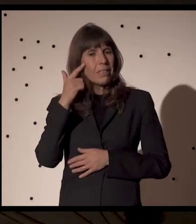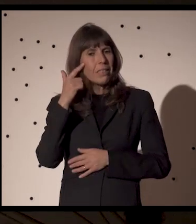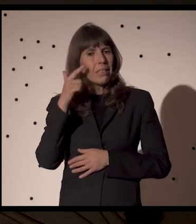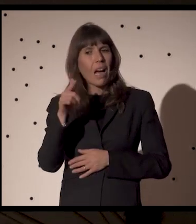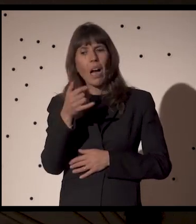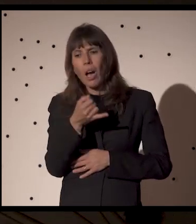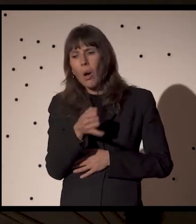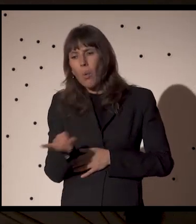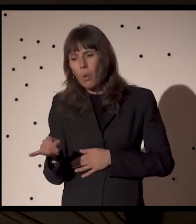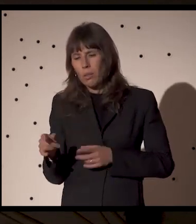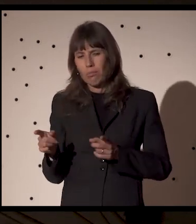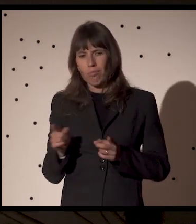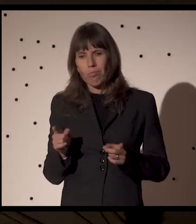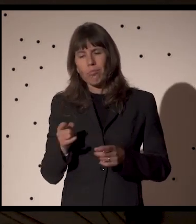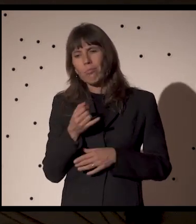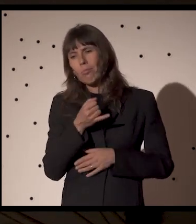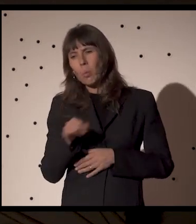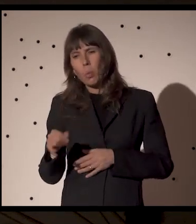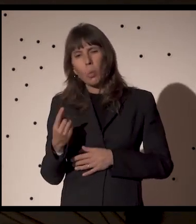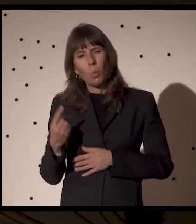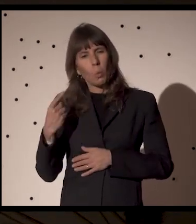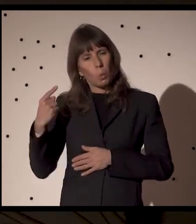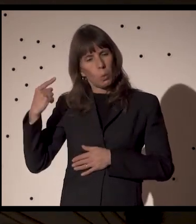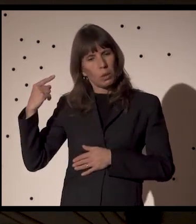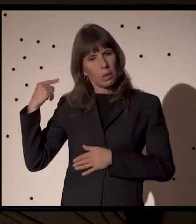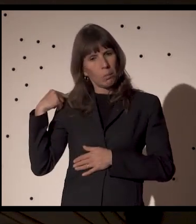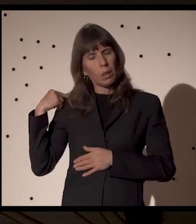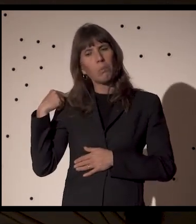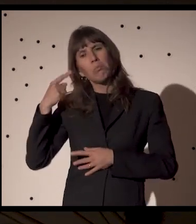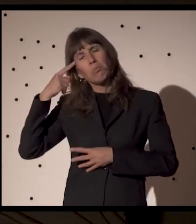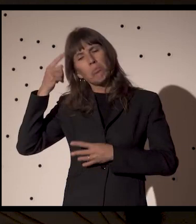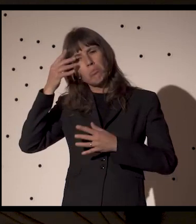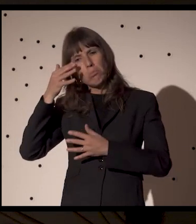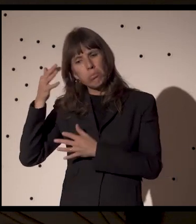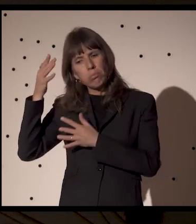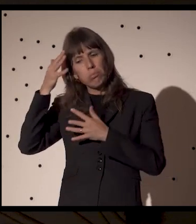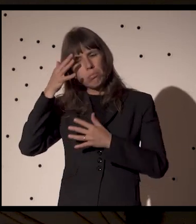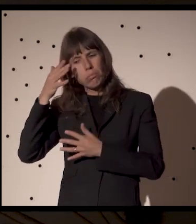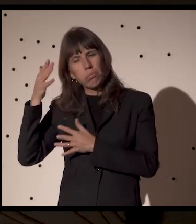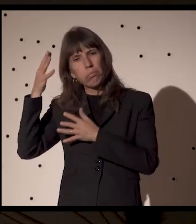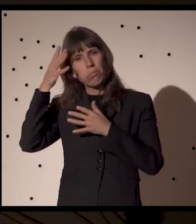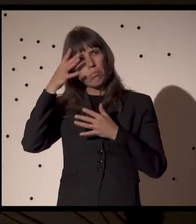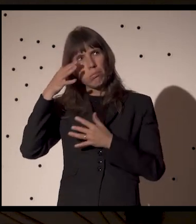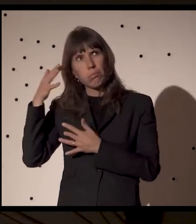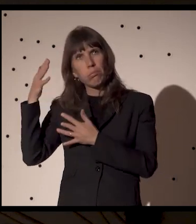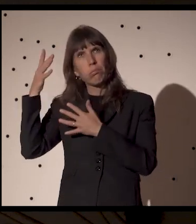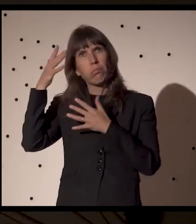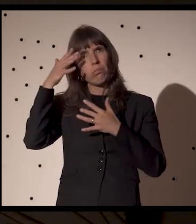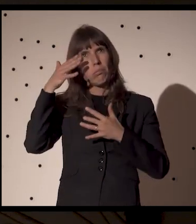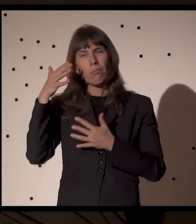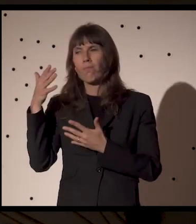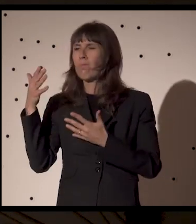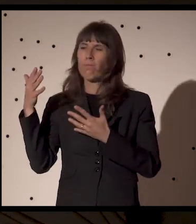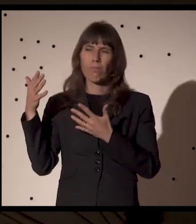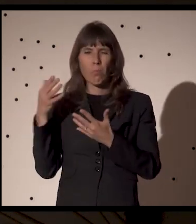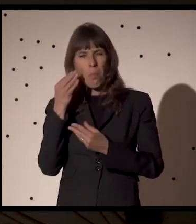ultimi anni di queste ultime stagioni c'è stata una volontà di interrogarsi su quale